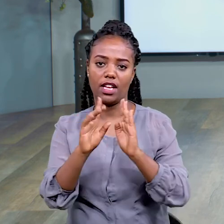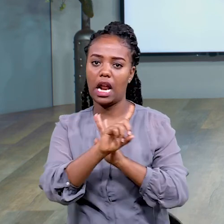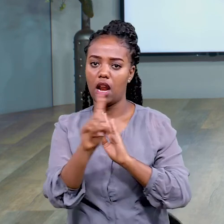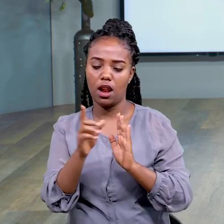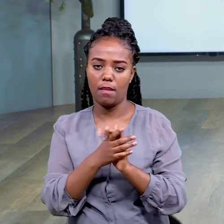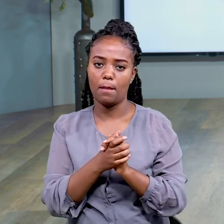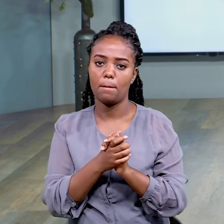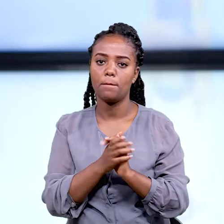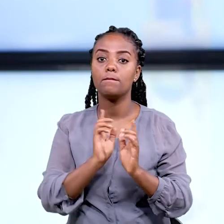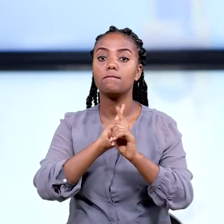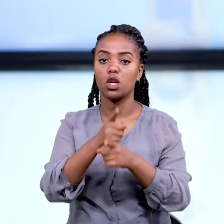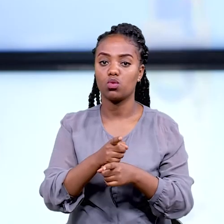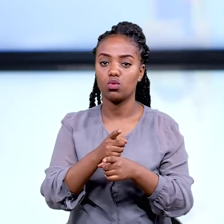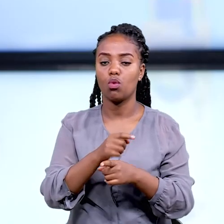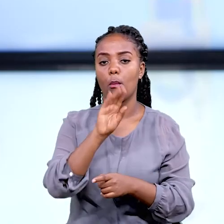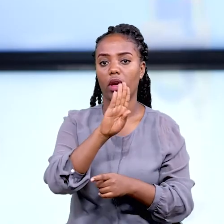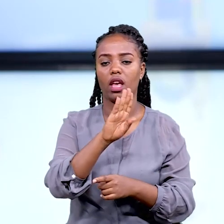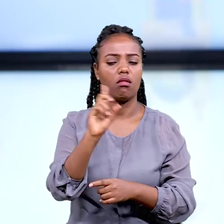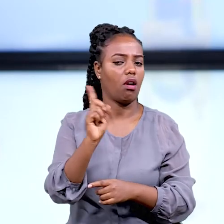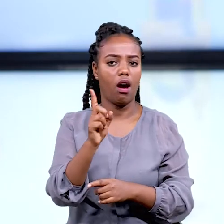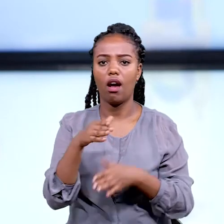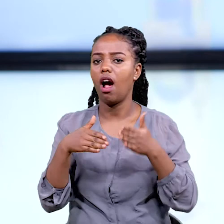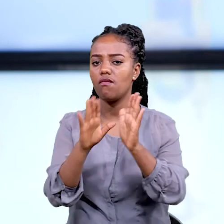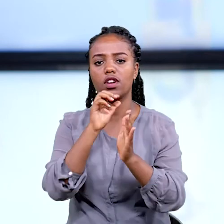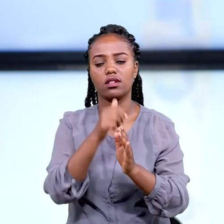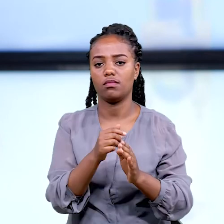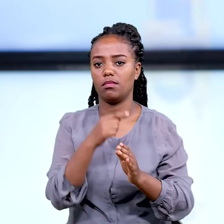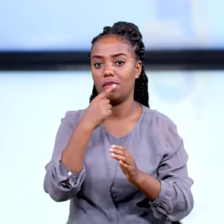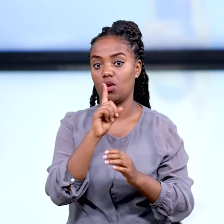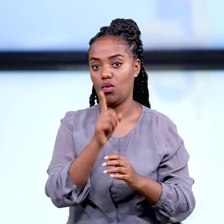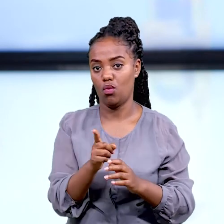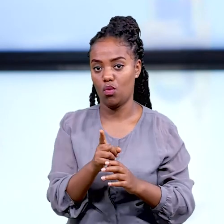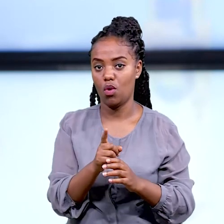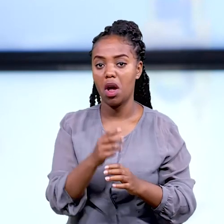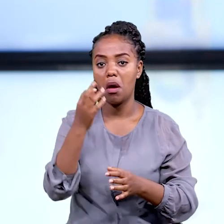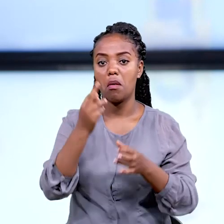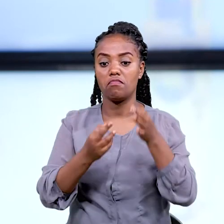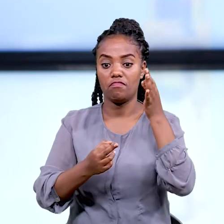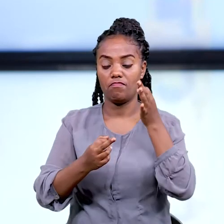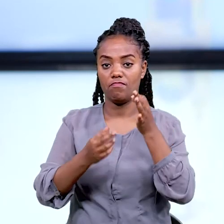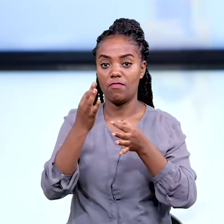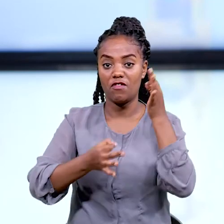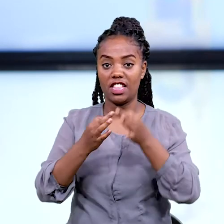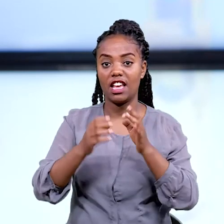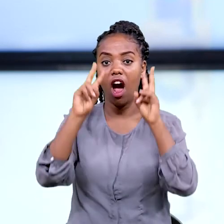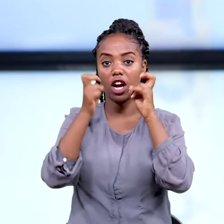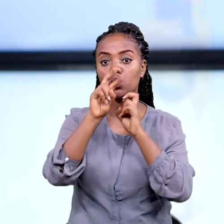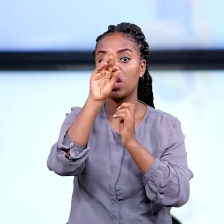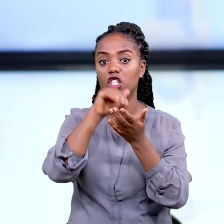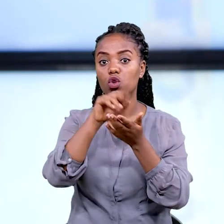አይ የተፈቀደ አይደለም። መልሱ ቢ አይ የተፈቀደ አይደለም የሚለው ነው። በፍትሐ ብሔር ህግ